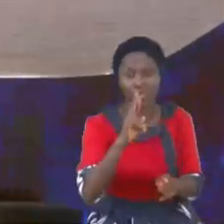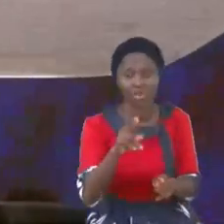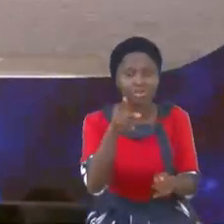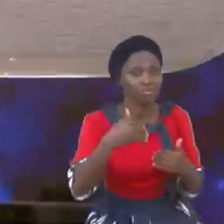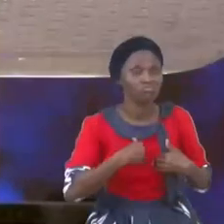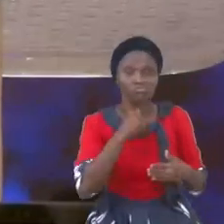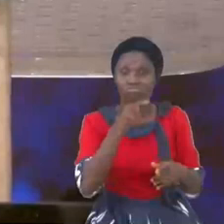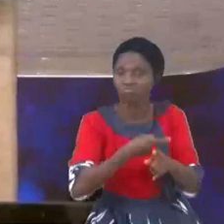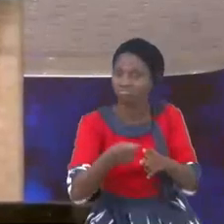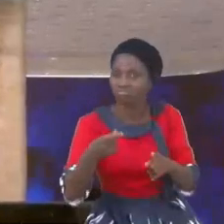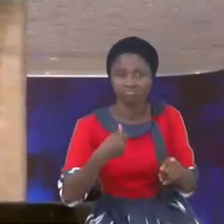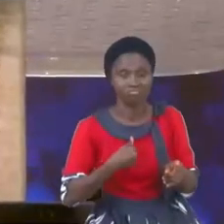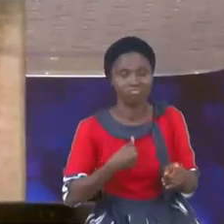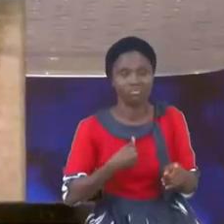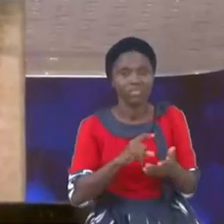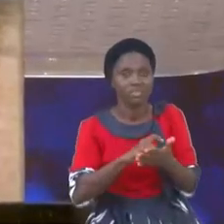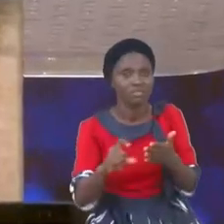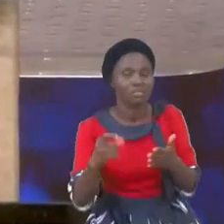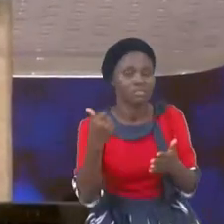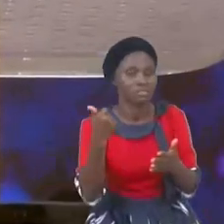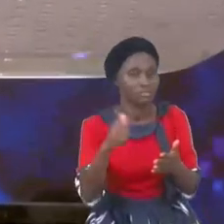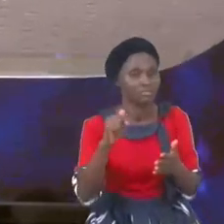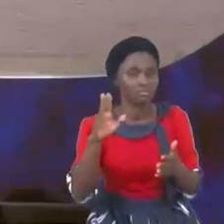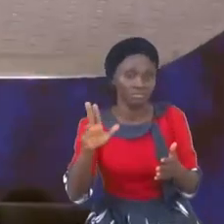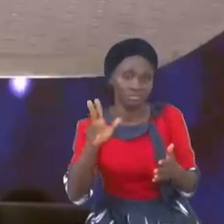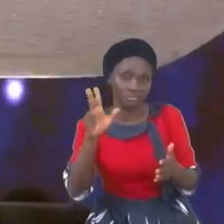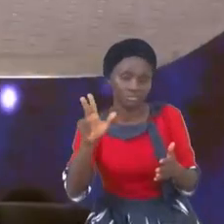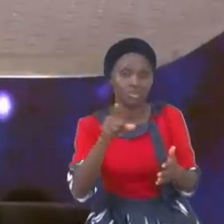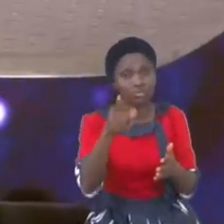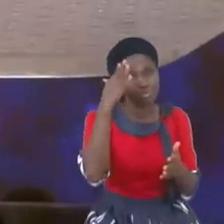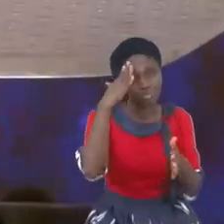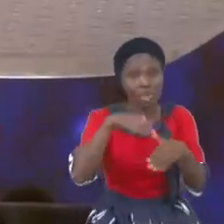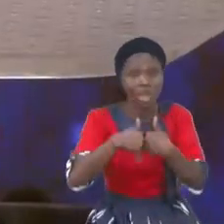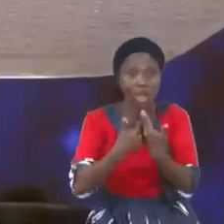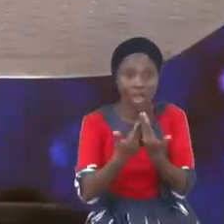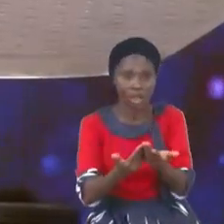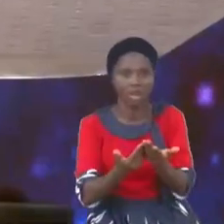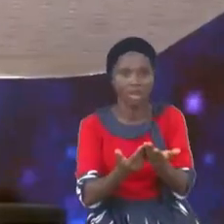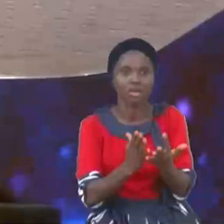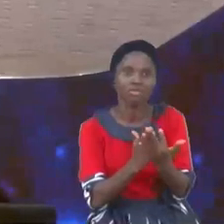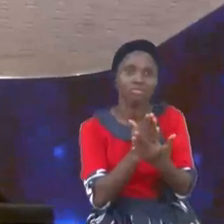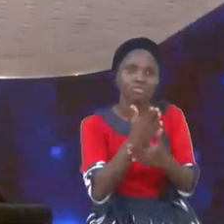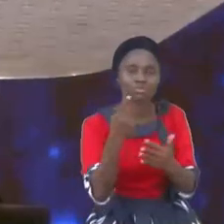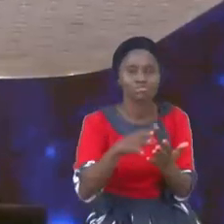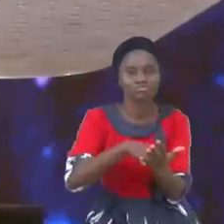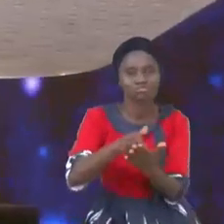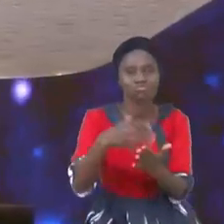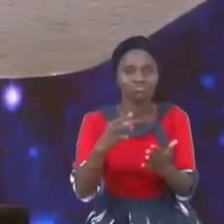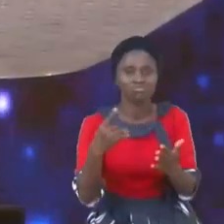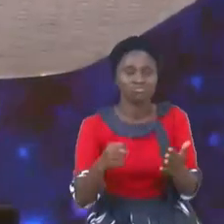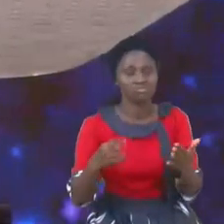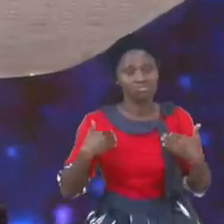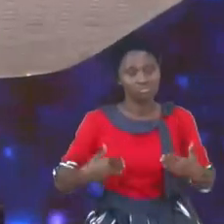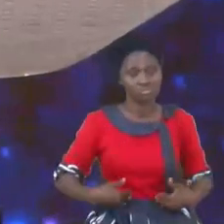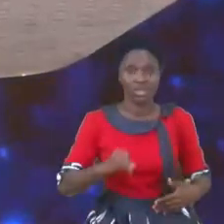m'avez fait aucun tort. Vous savez que ce fut à cause d'une infirmité de la chair que je vous